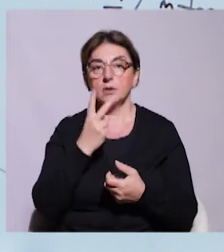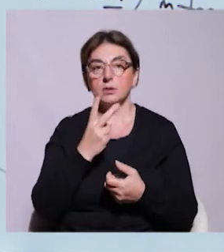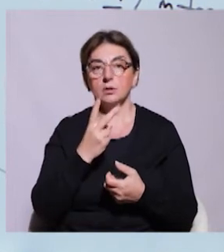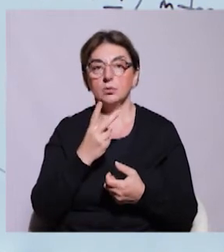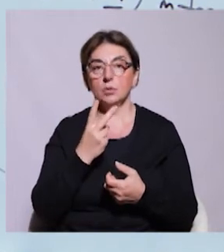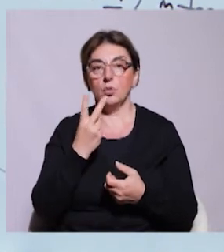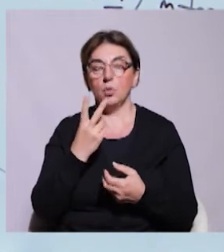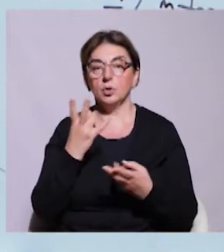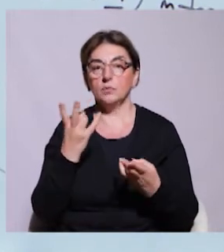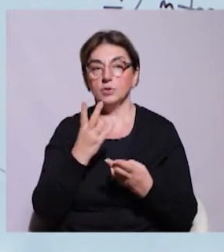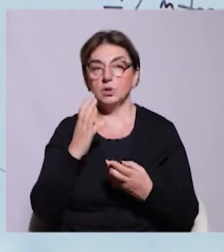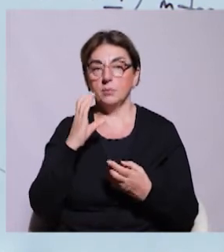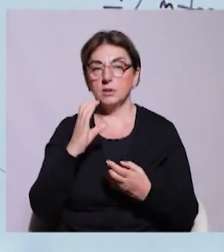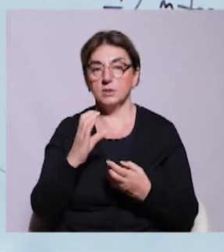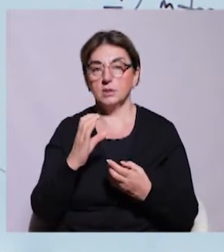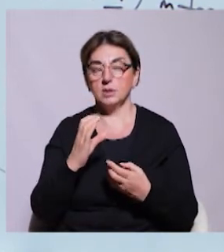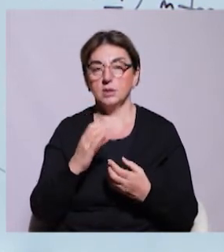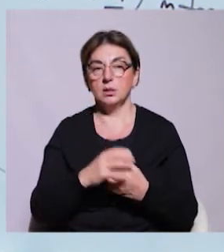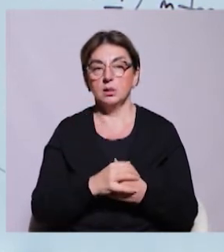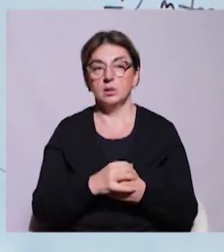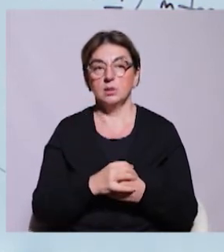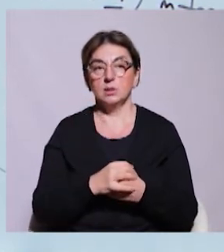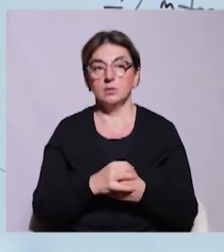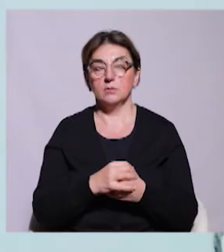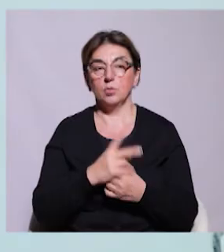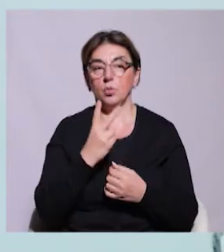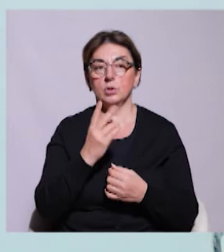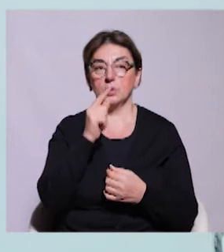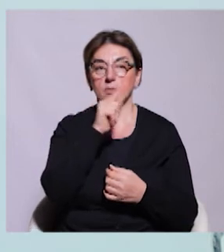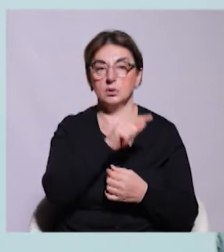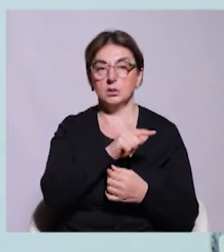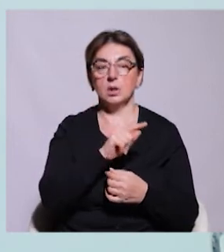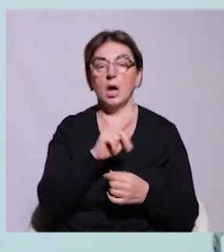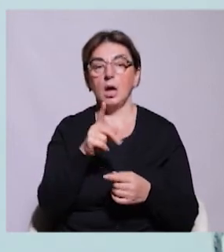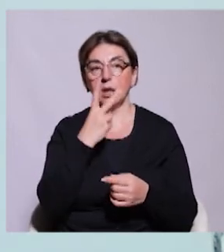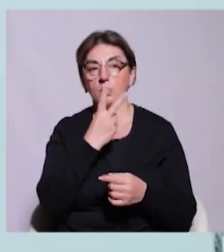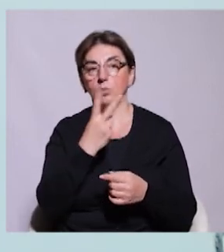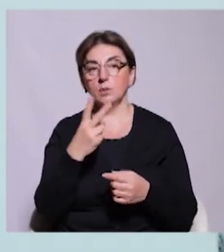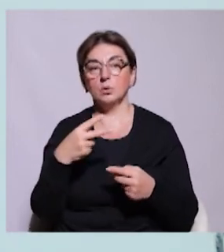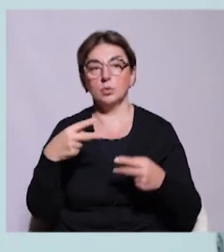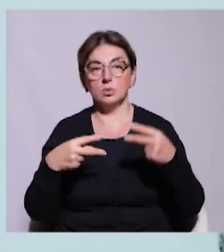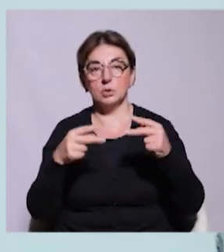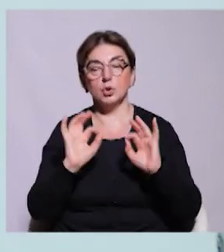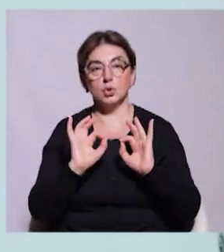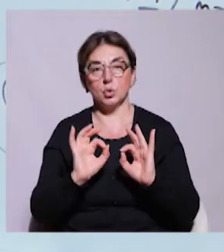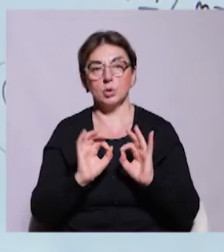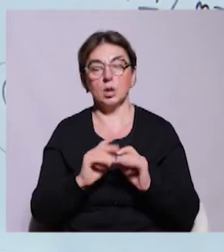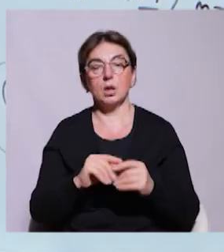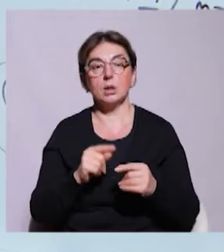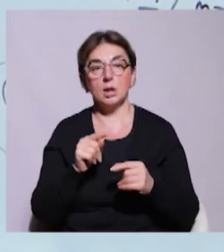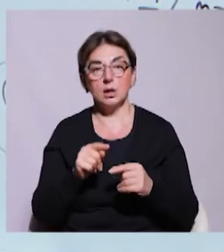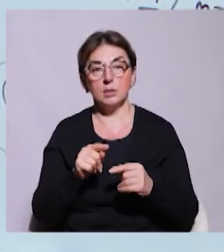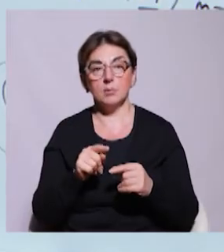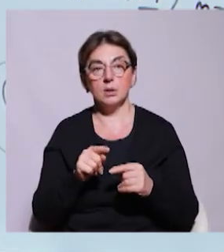რაოდენობა. ხედავთ, რომ ორი გვჭირდება მიღებულ კომპონენტებთან და ასევე ორი დაგვჭირდება ნახშირბადის ატომთან. ახლა